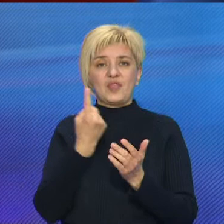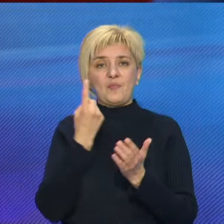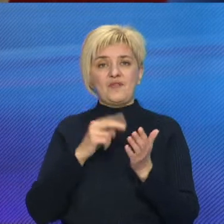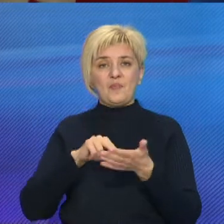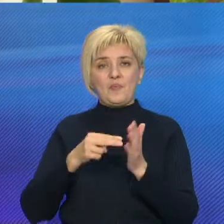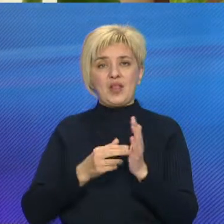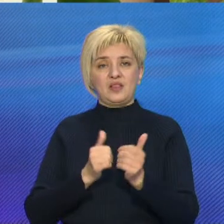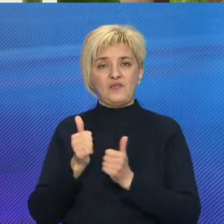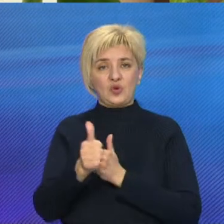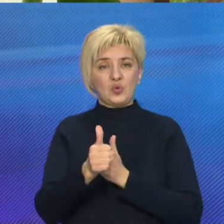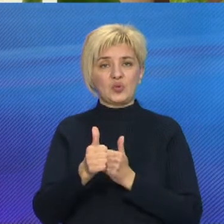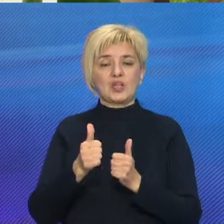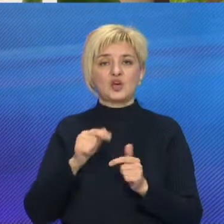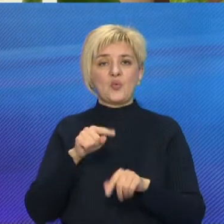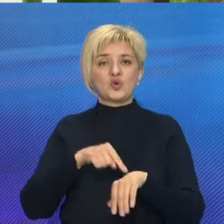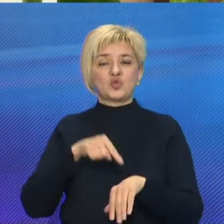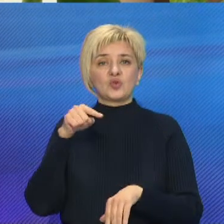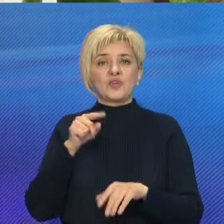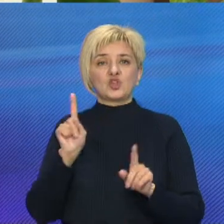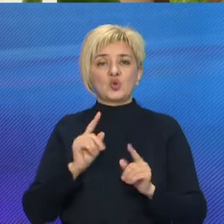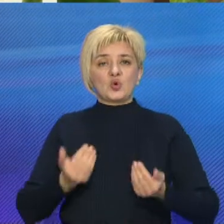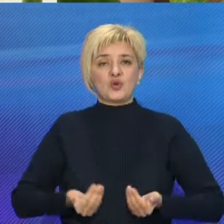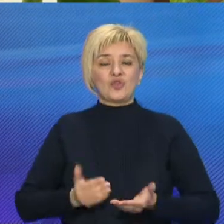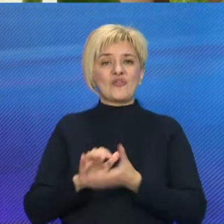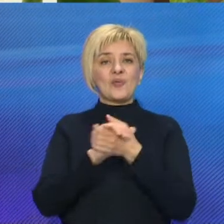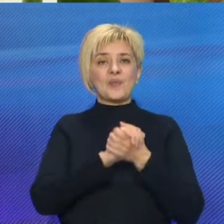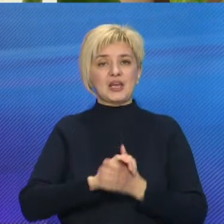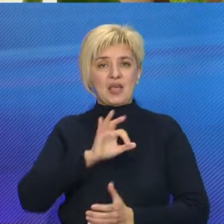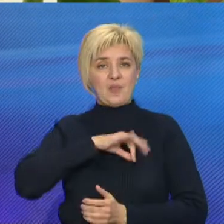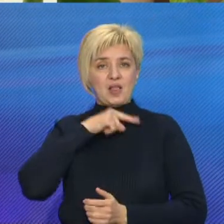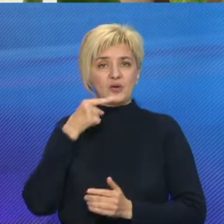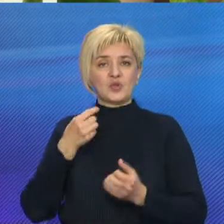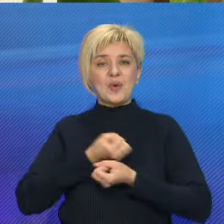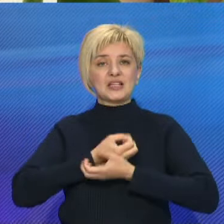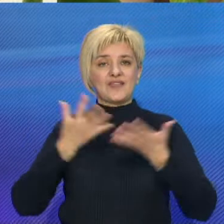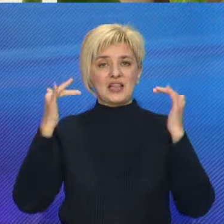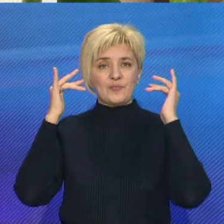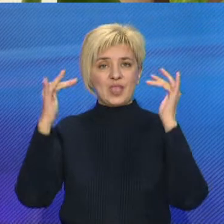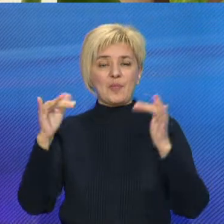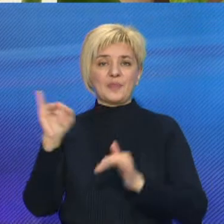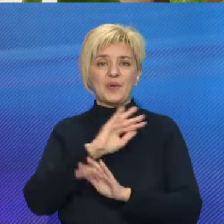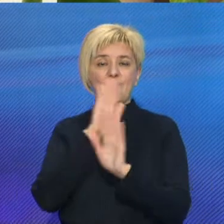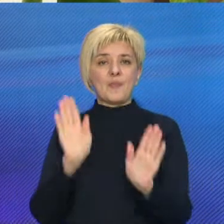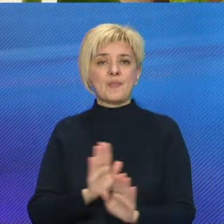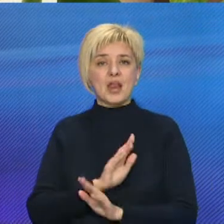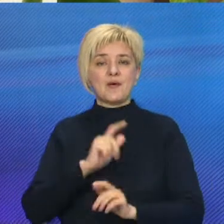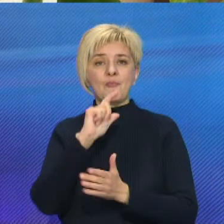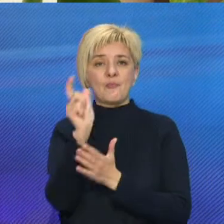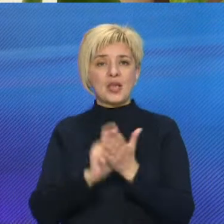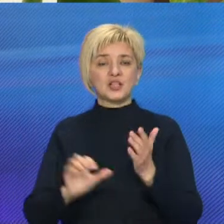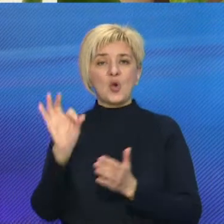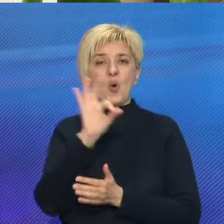они чувствовали, что они живут в мирной Беларуси, под светлым небом, и пели песни о дружбе, о любви,